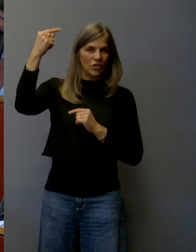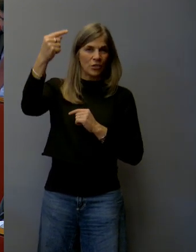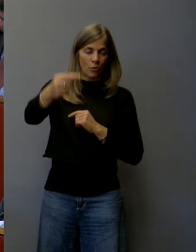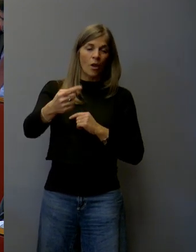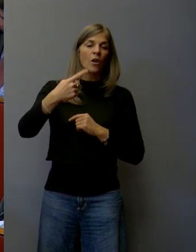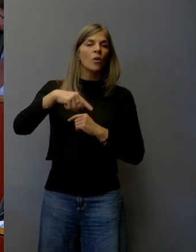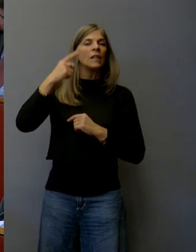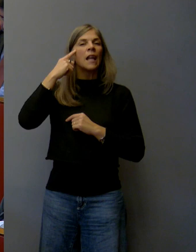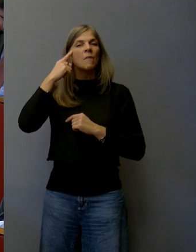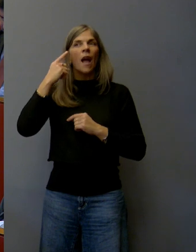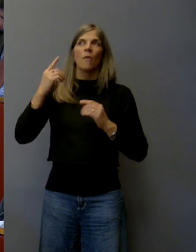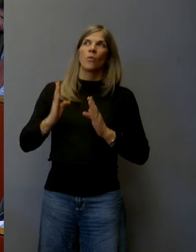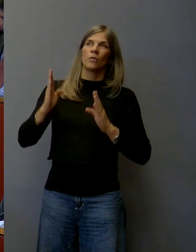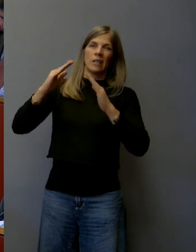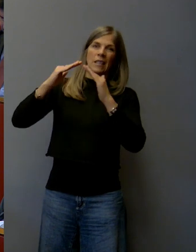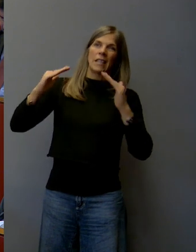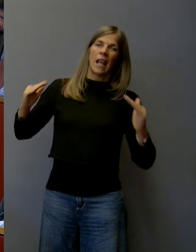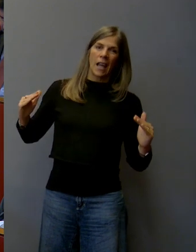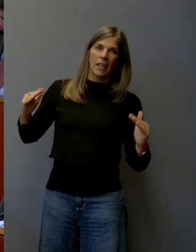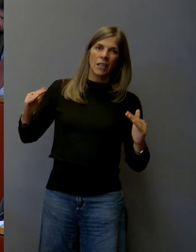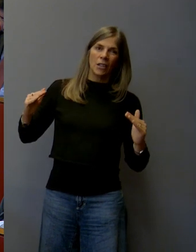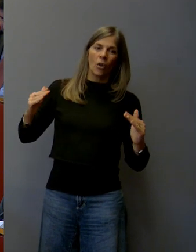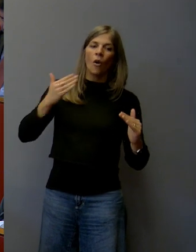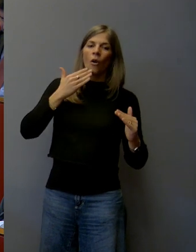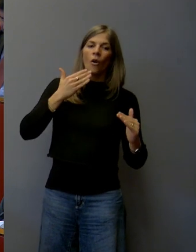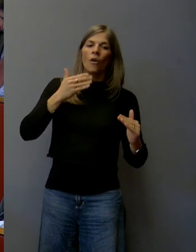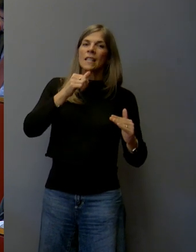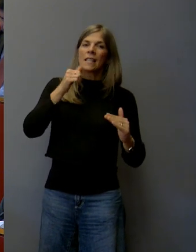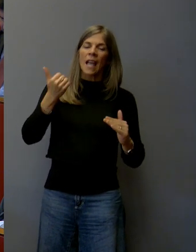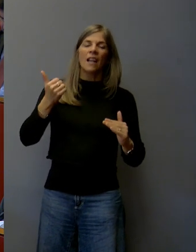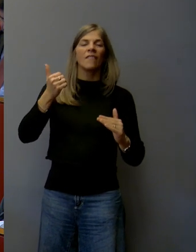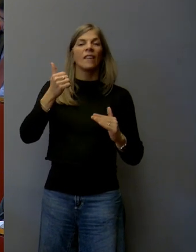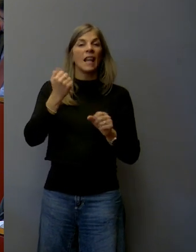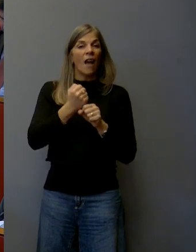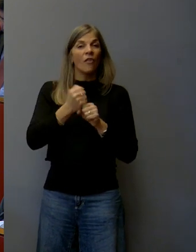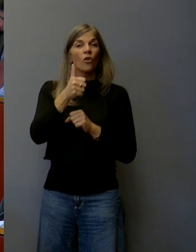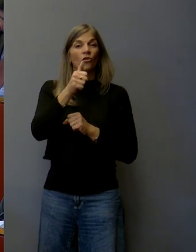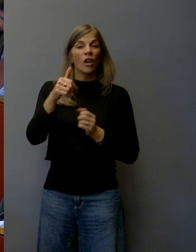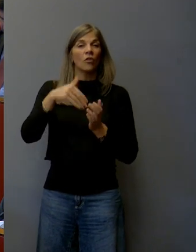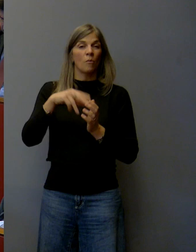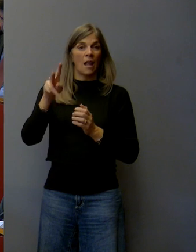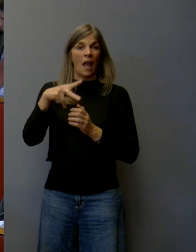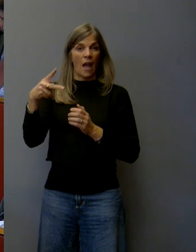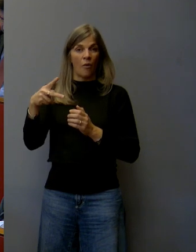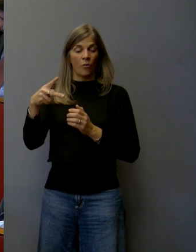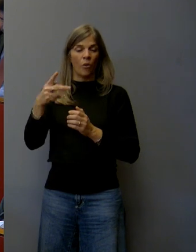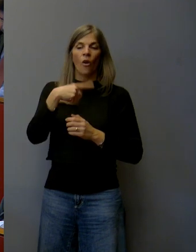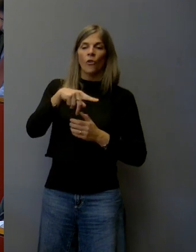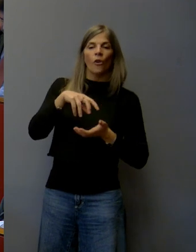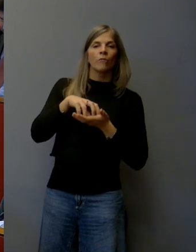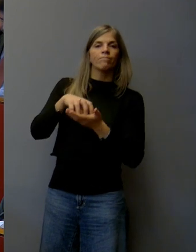sono per centomila ma ce ne mettiamo di 10.000 Grazie e solo dietro un mutuo nel